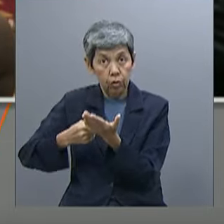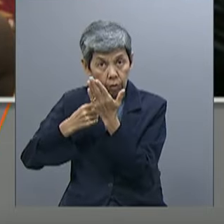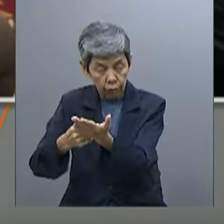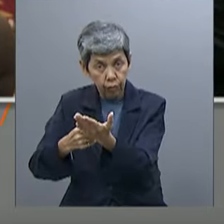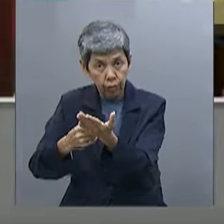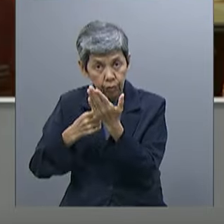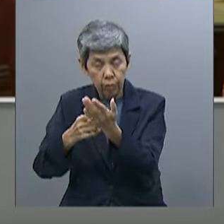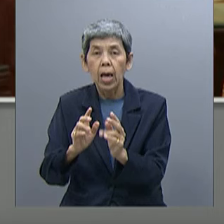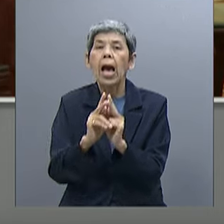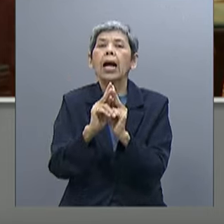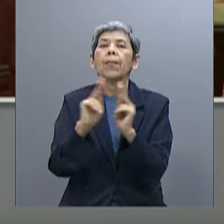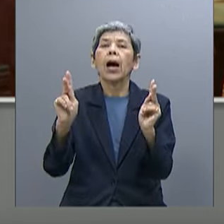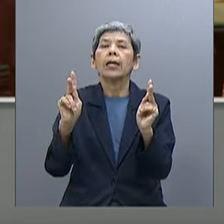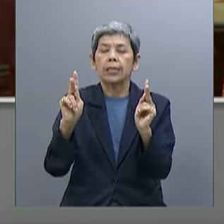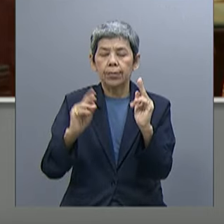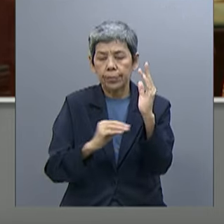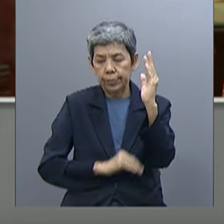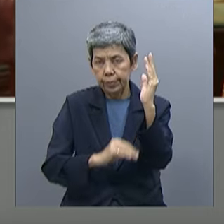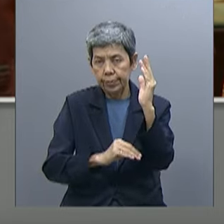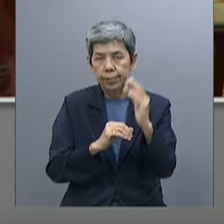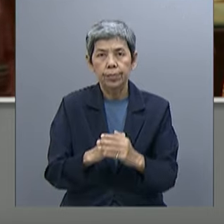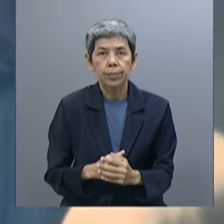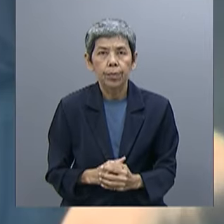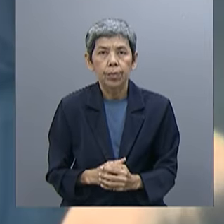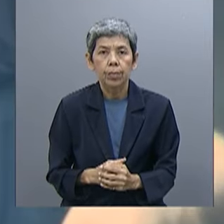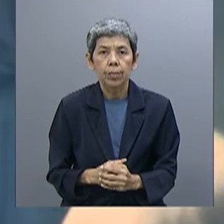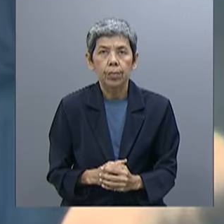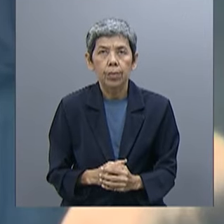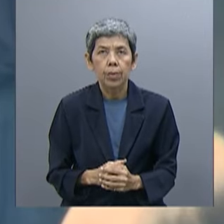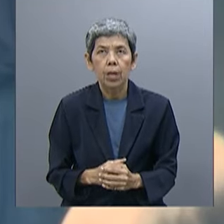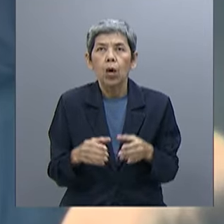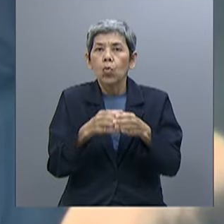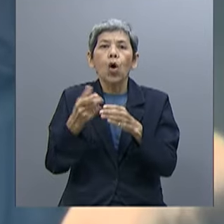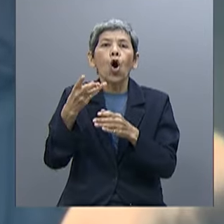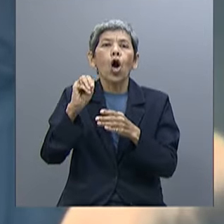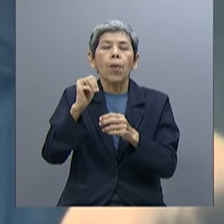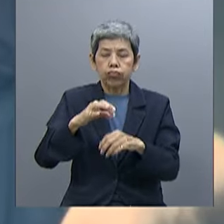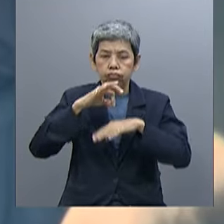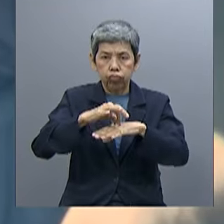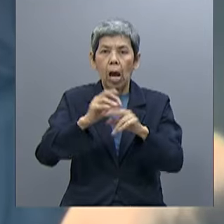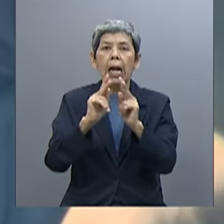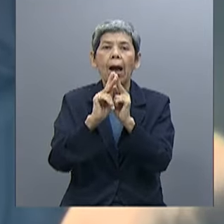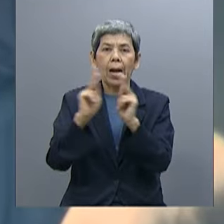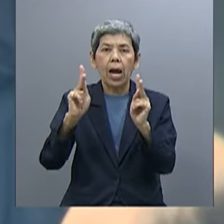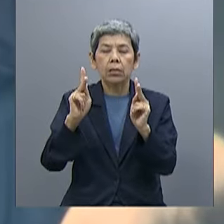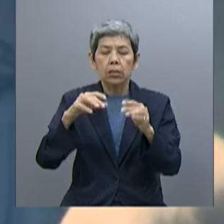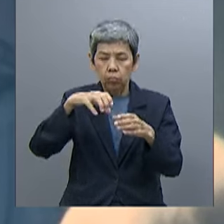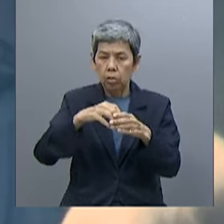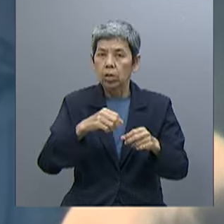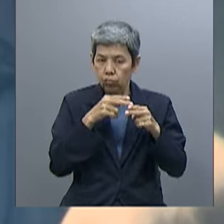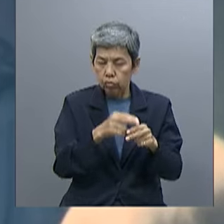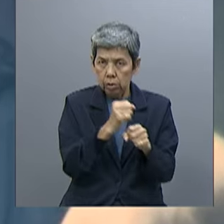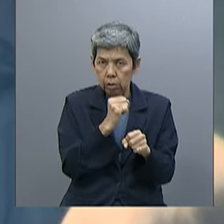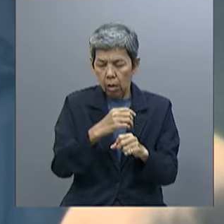ธานกมธ.สันติสุขชายแดนใต้เมื่อวานนี้ค่ะ ขอให้คณะรัฐมนตรีแต่งตั้งคณะกรรมการอิสระเพื่อความจริ